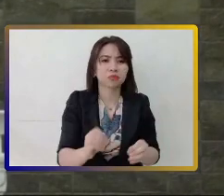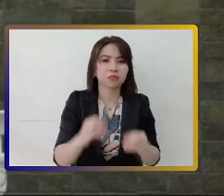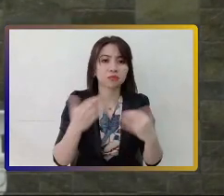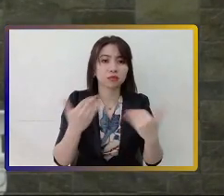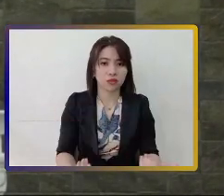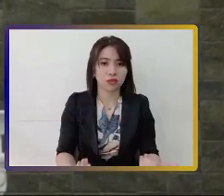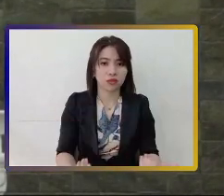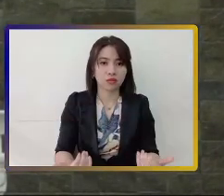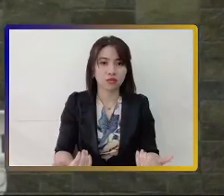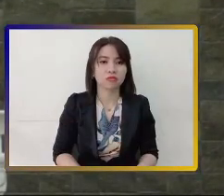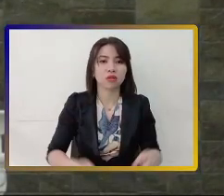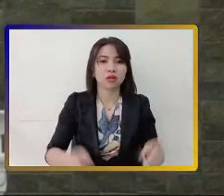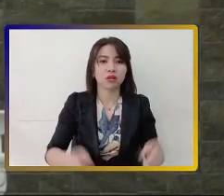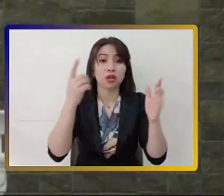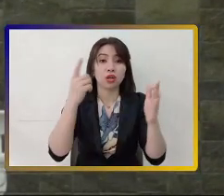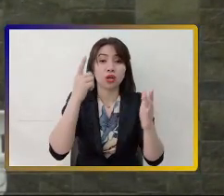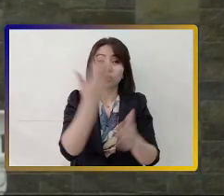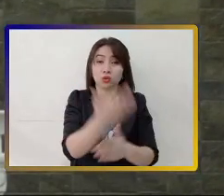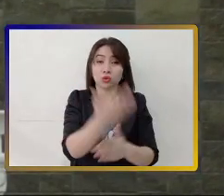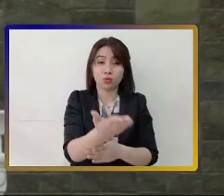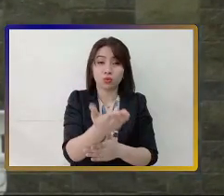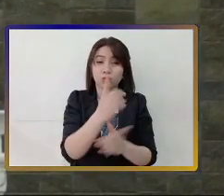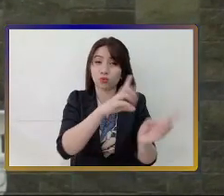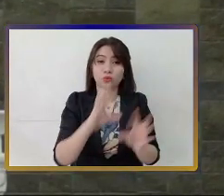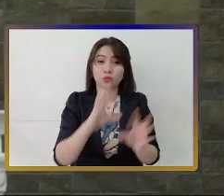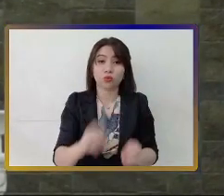better or for worse?